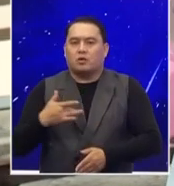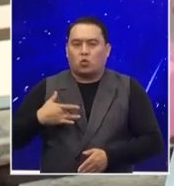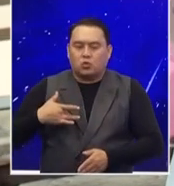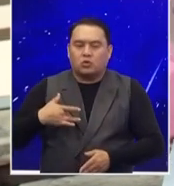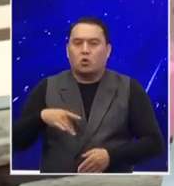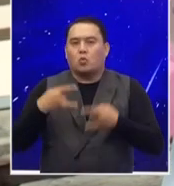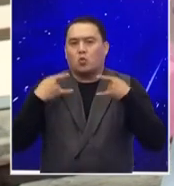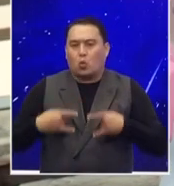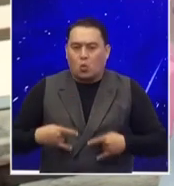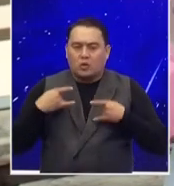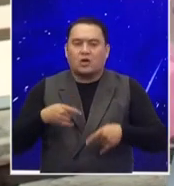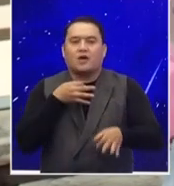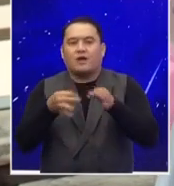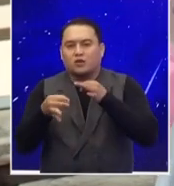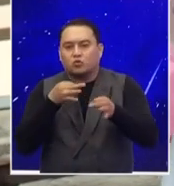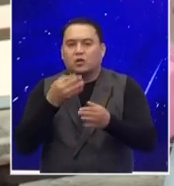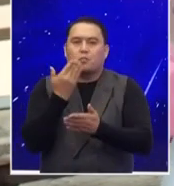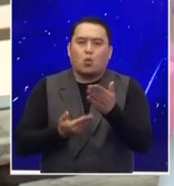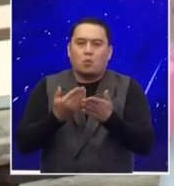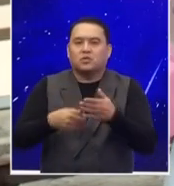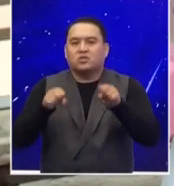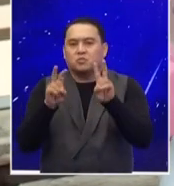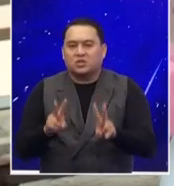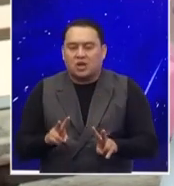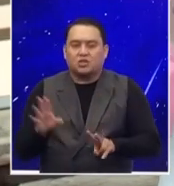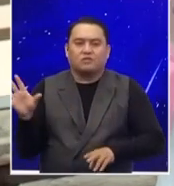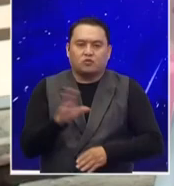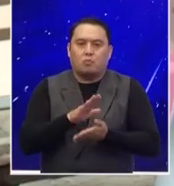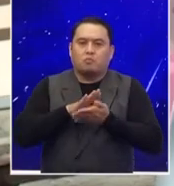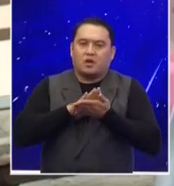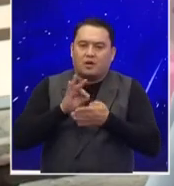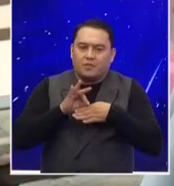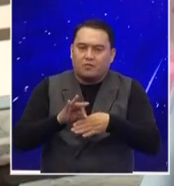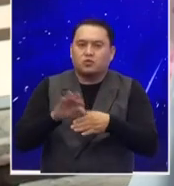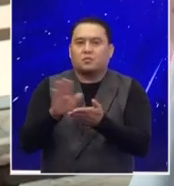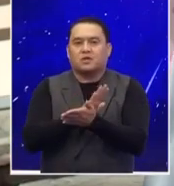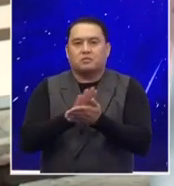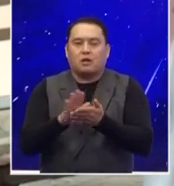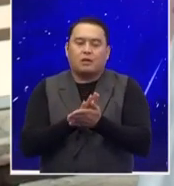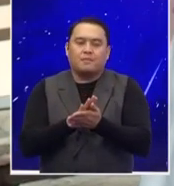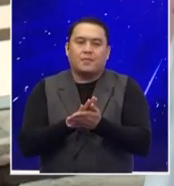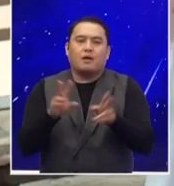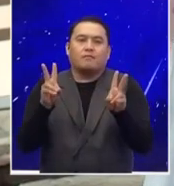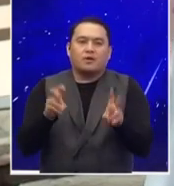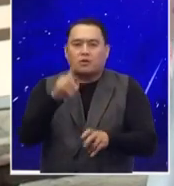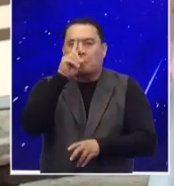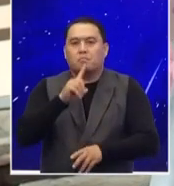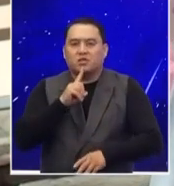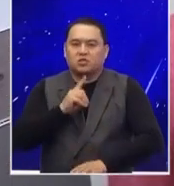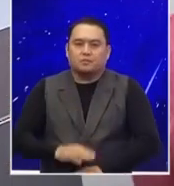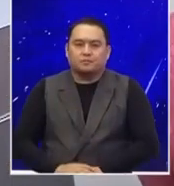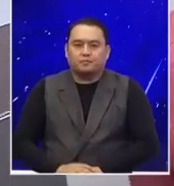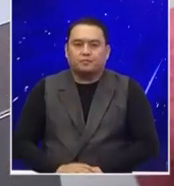железе, УЗИ, маммография, консультация специалистов, маммологов, все проводится бесплатно в рамках декадника,